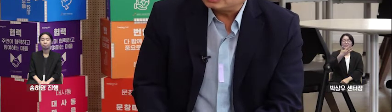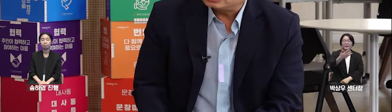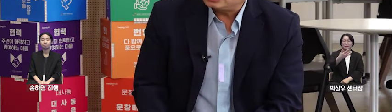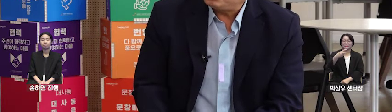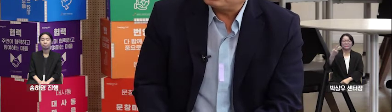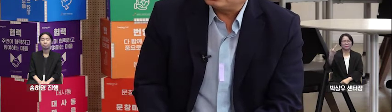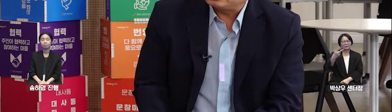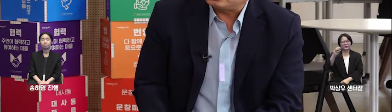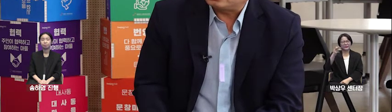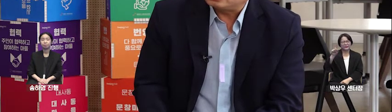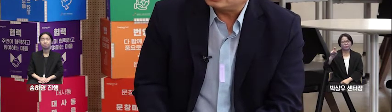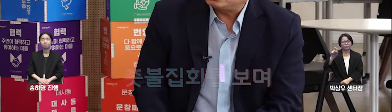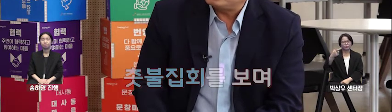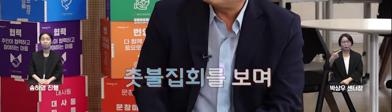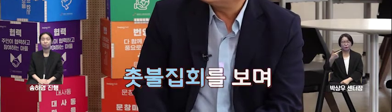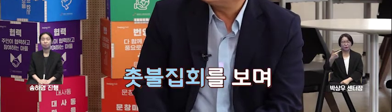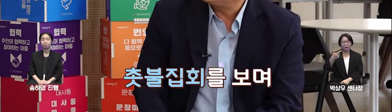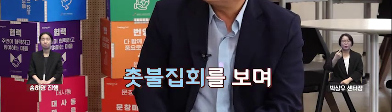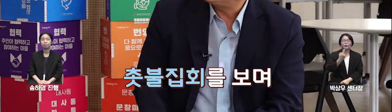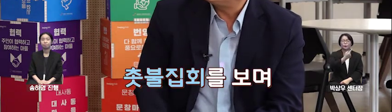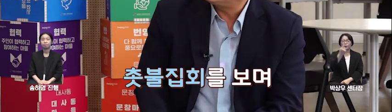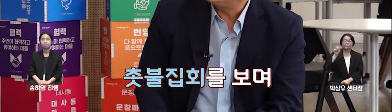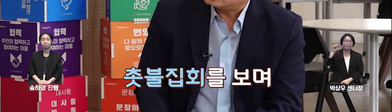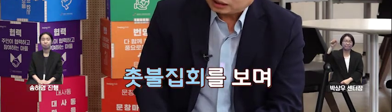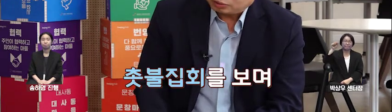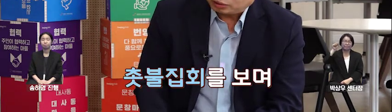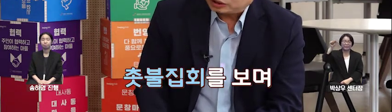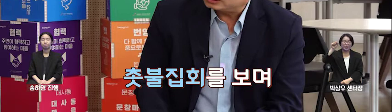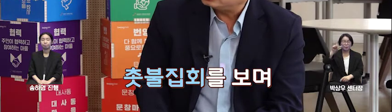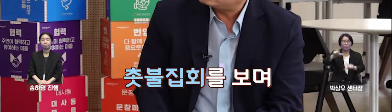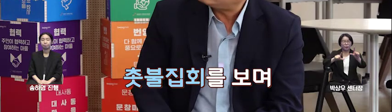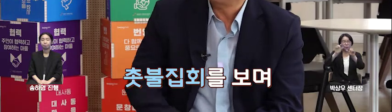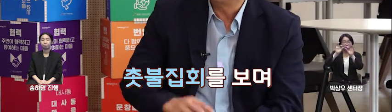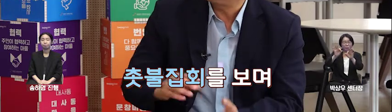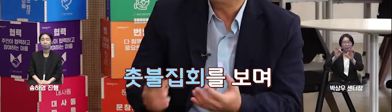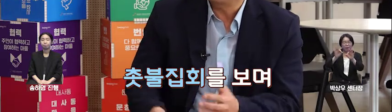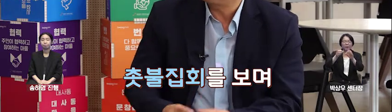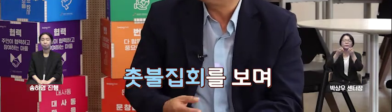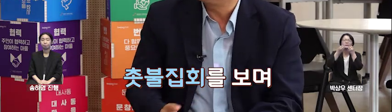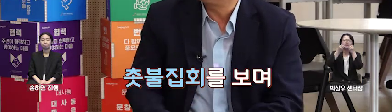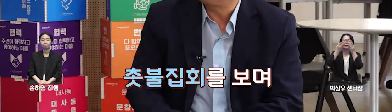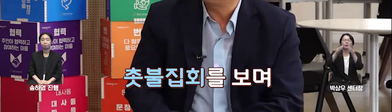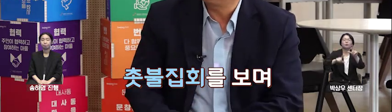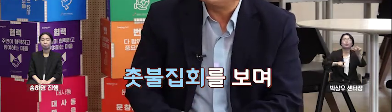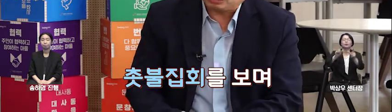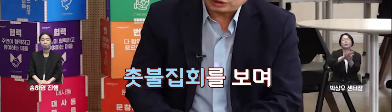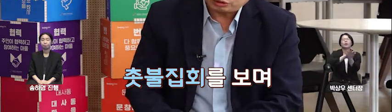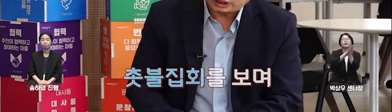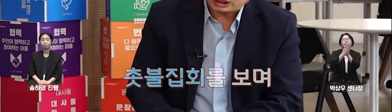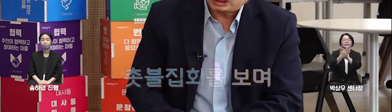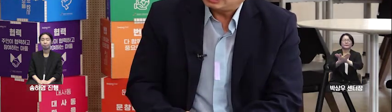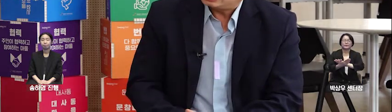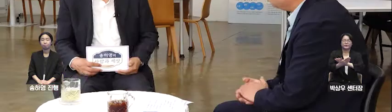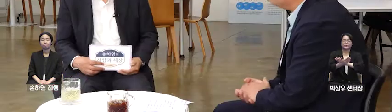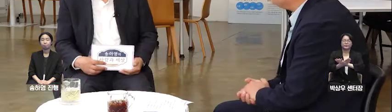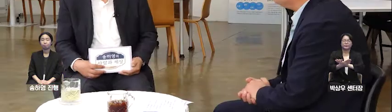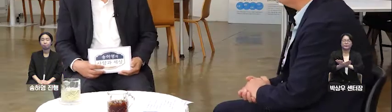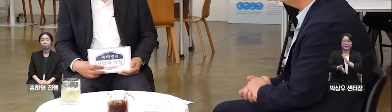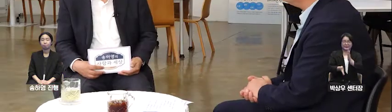또 2016년도 그 촛불집회의 양상을 보면서 이제 새로운 정말 패러다임으로 전환되어지고 있구나.